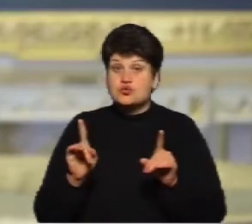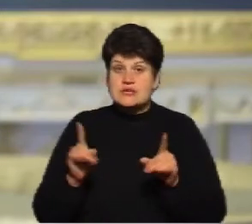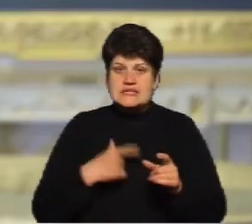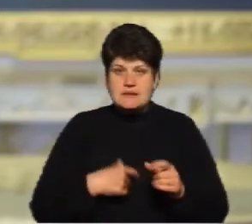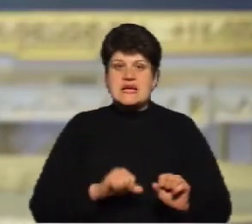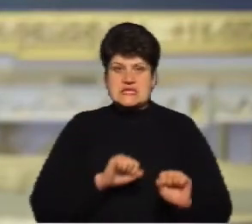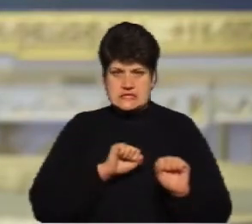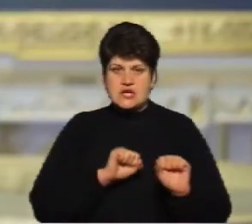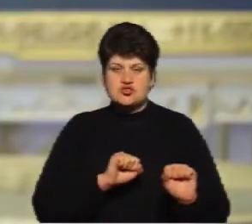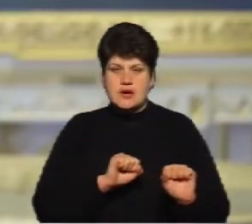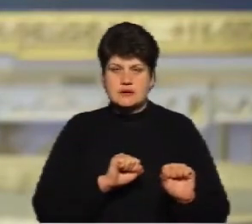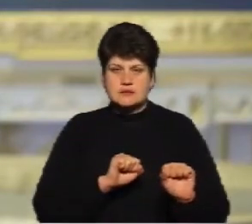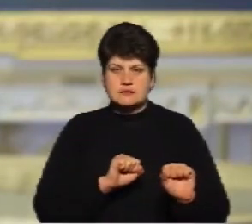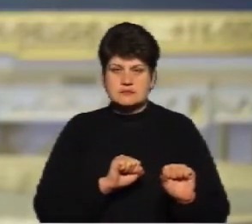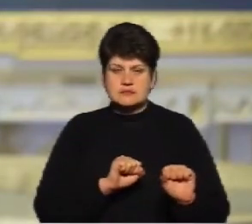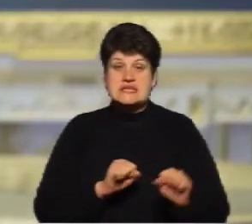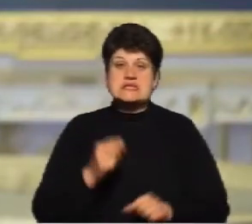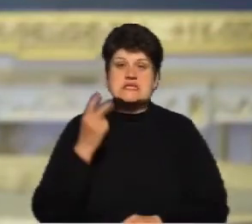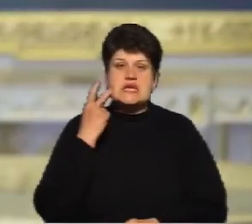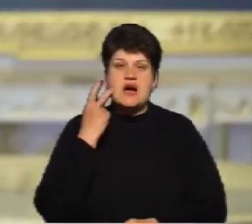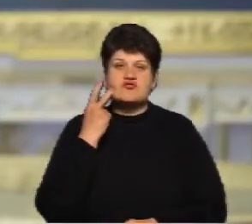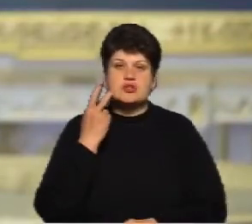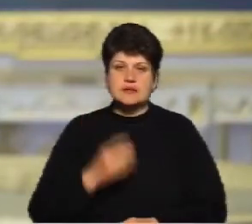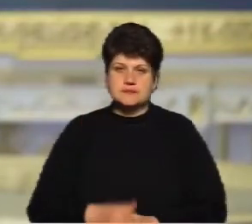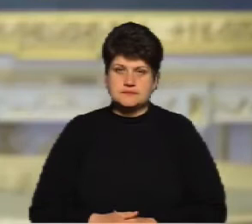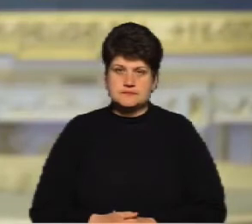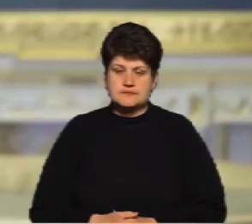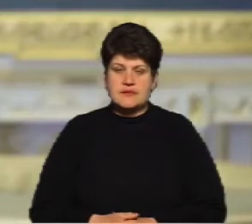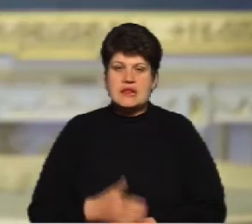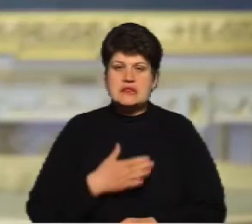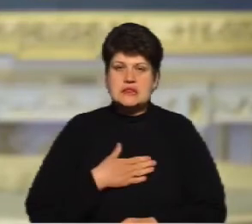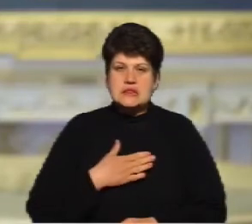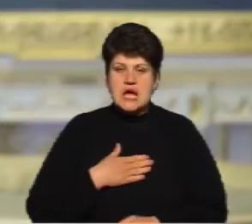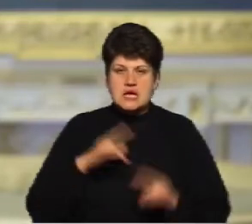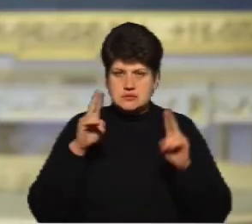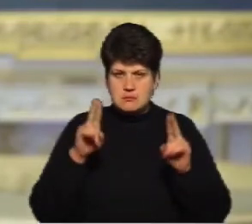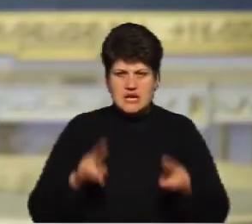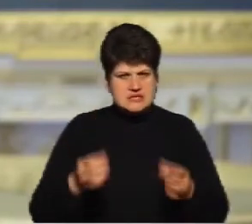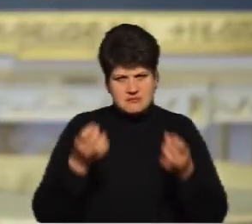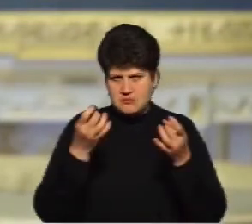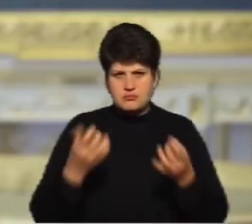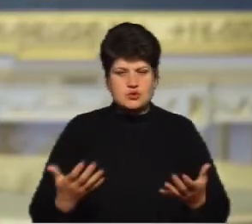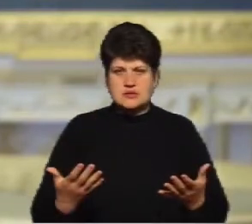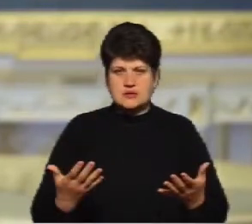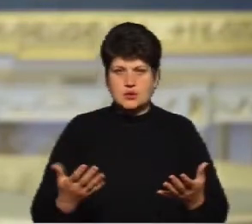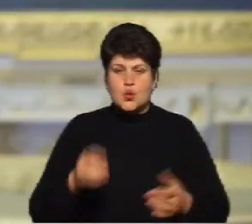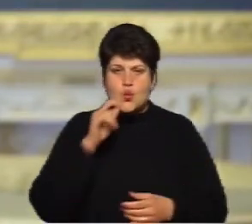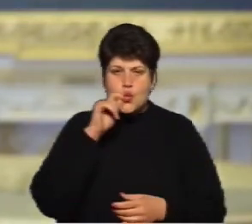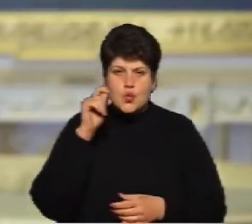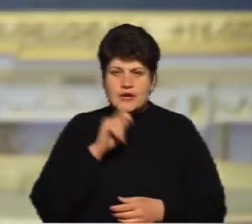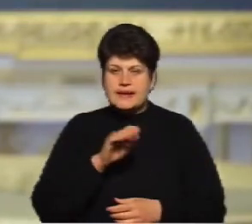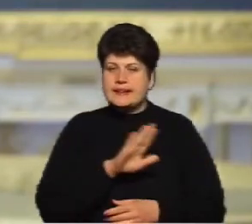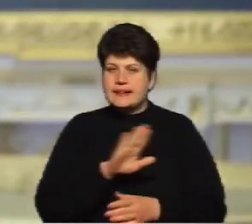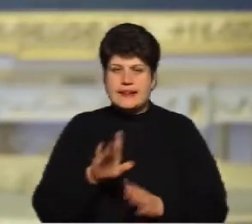захищати? Завжди. Наш принцип простий. Україна не починає